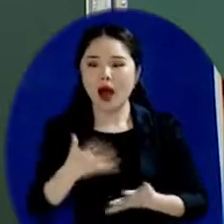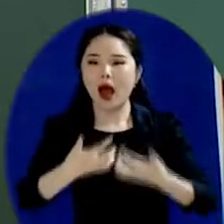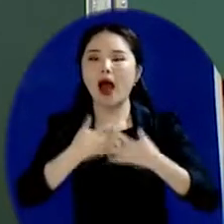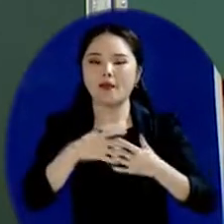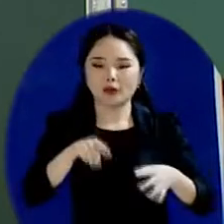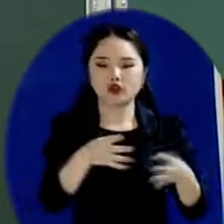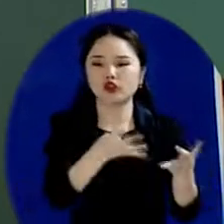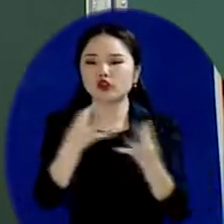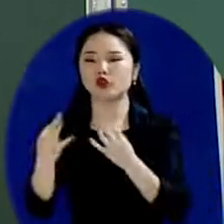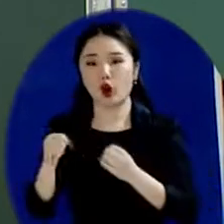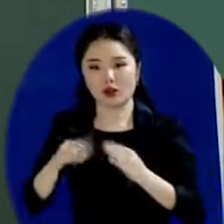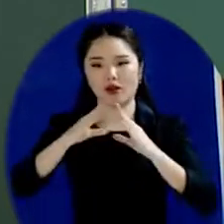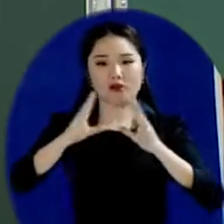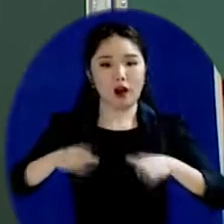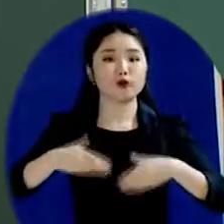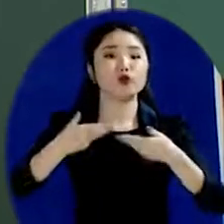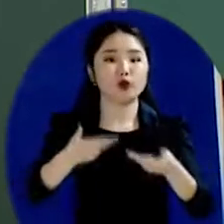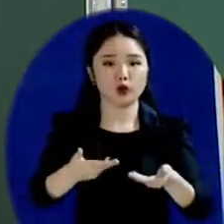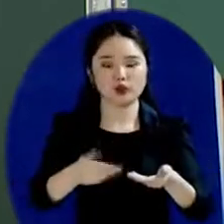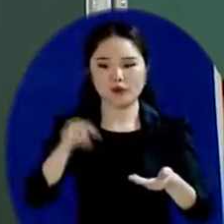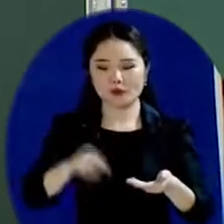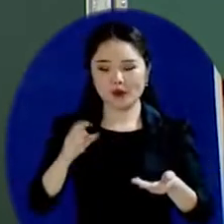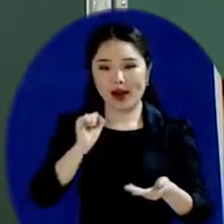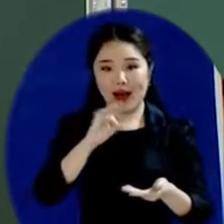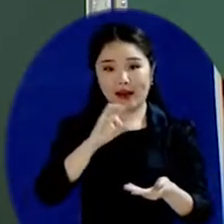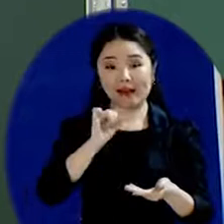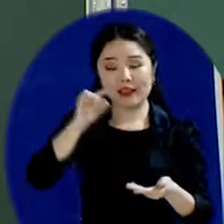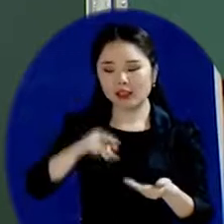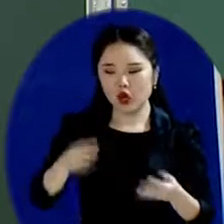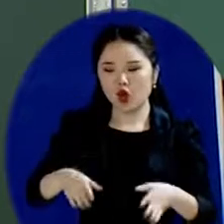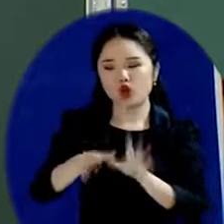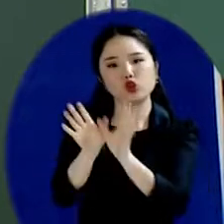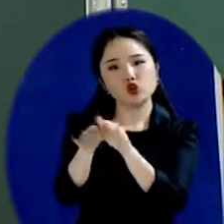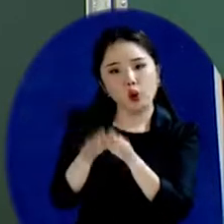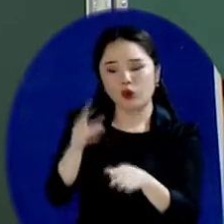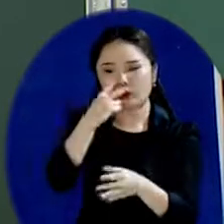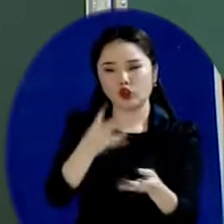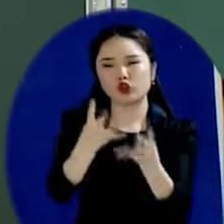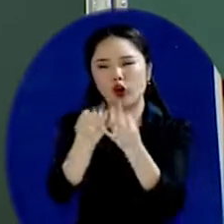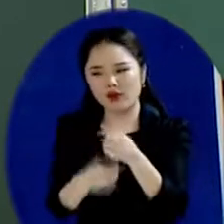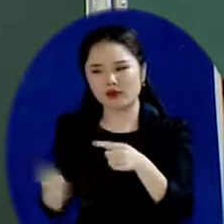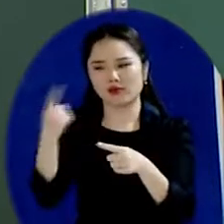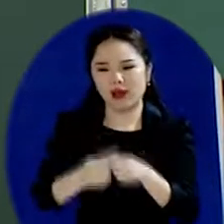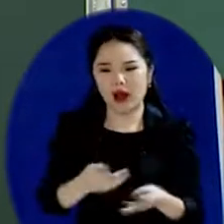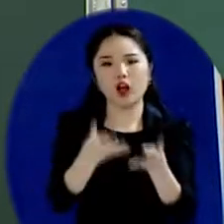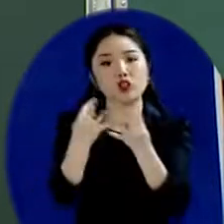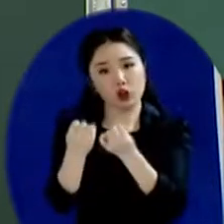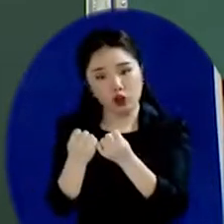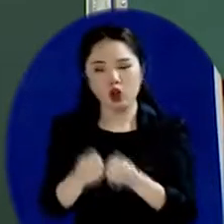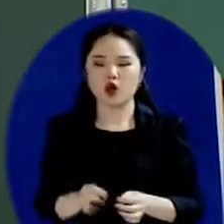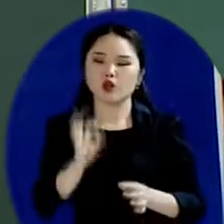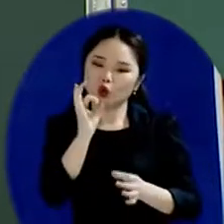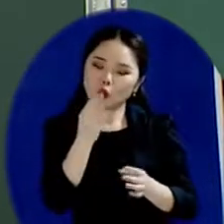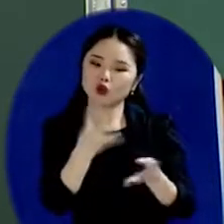гэсэн даалгавар өгчээ. Гэтэл анар маань шувуунуудыг тоосон шуугаа дахин дахин тоолох, нийт амьтдаа зөв